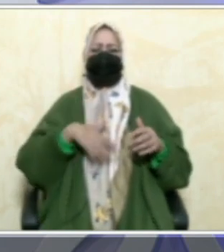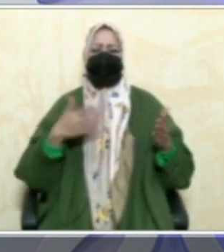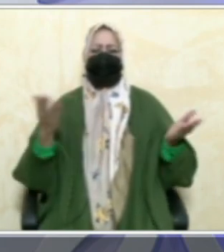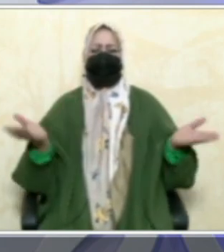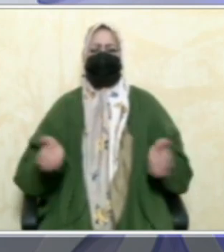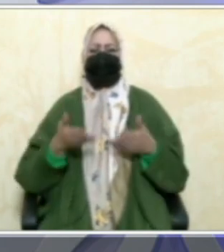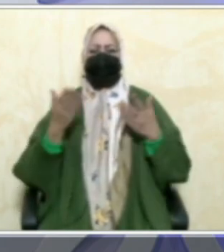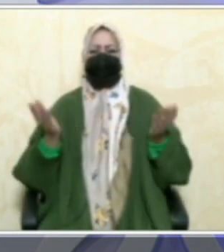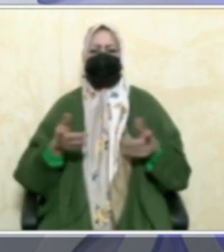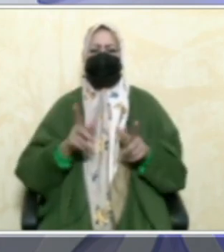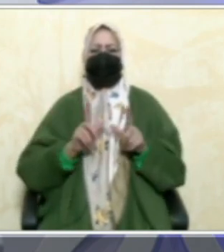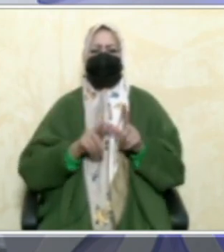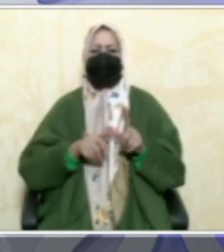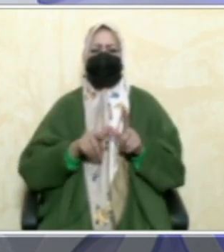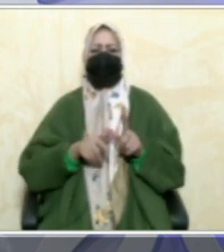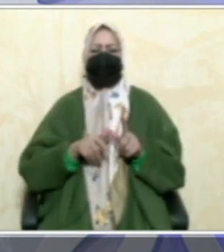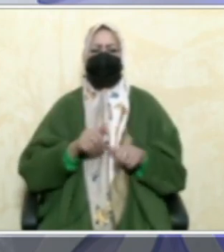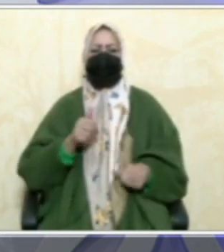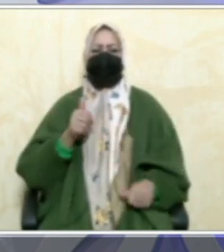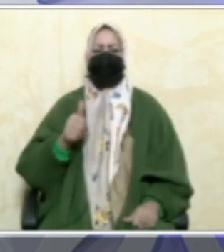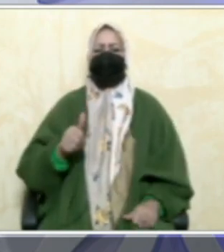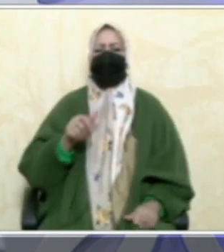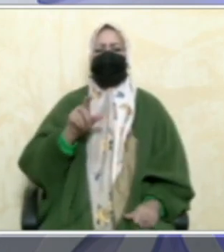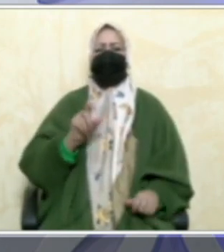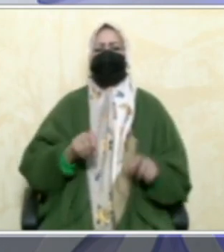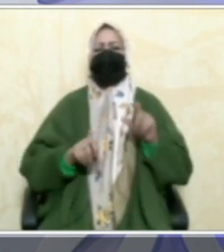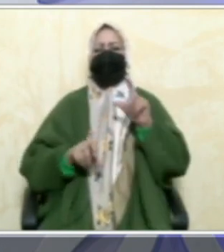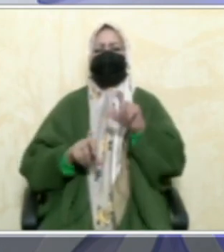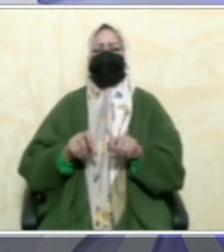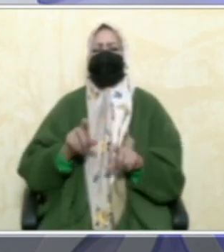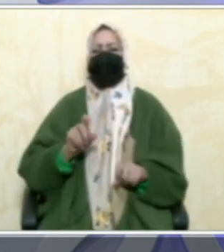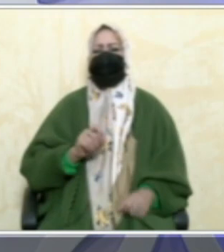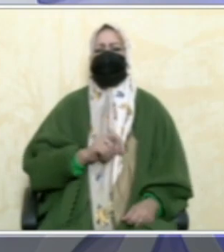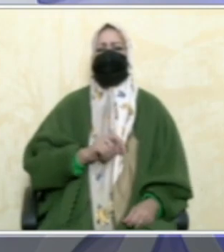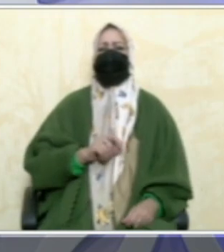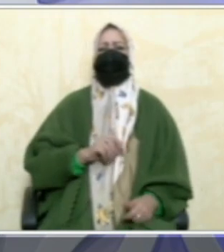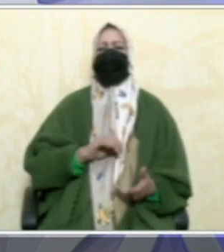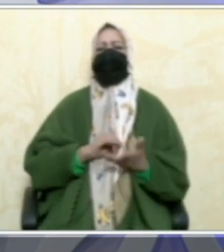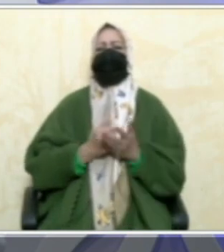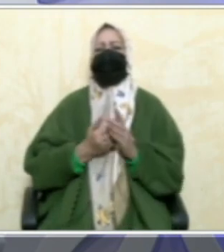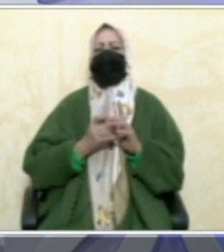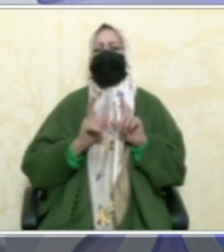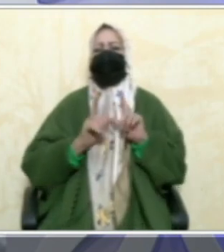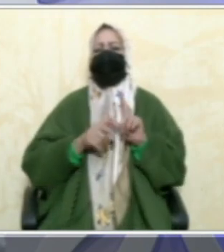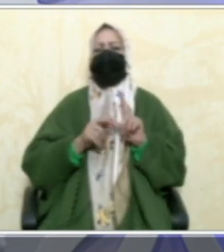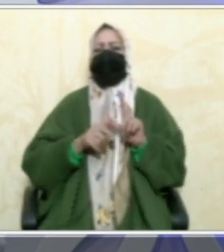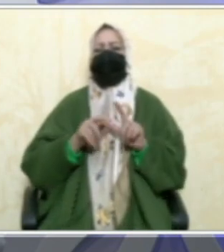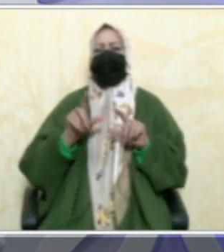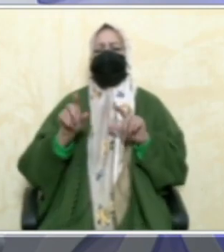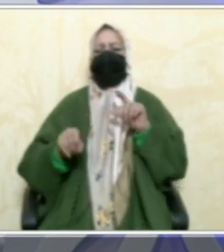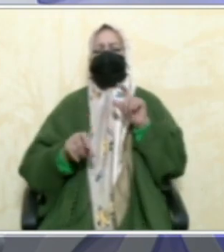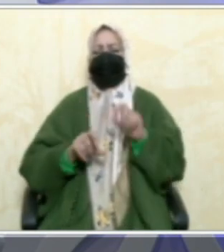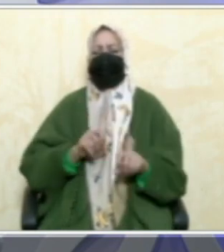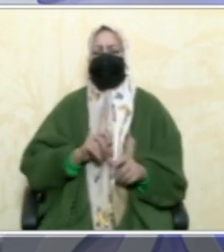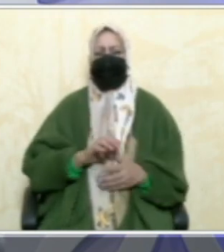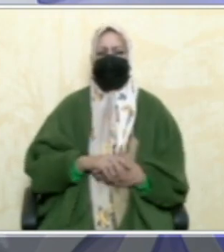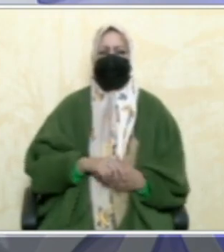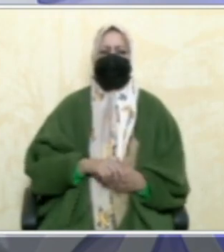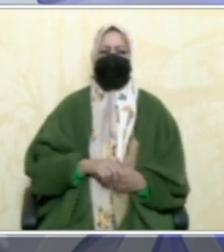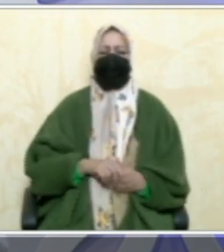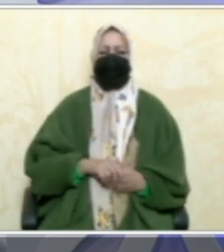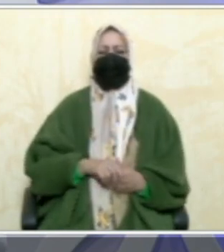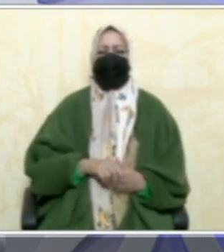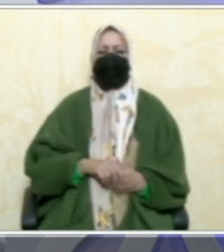بالذات، تحديد مدينة الزاوية تحديدا، تحل الأمور يوم